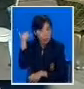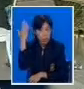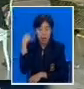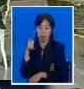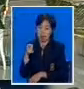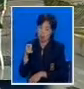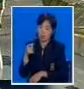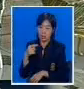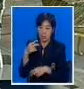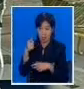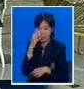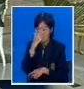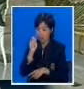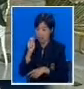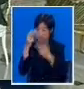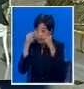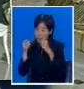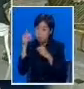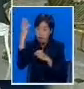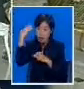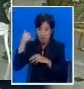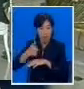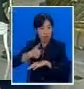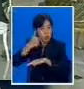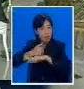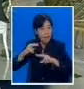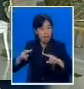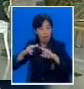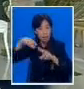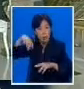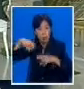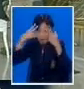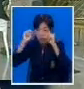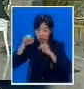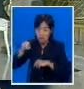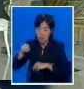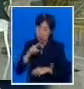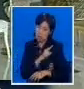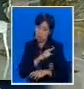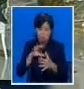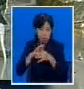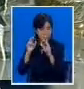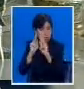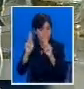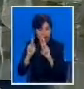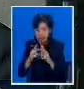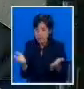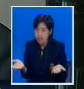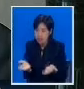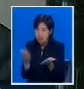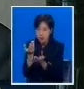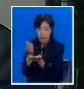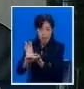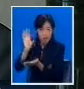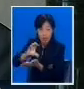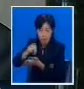ฐมนตรีว่าการสำนักนายกรัฐมนตรีดูแลคณะกรรมการส่งเสริมการลงทุนเนี่ยนะครับผมจำได้ว่าท่านนายกมีน